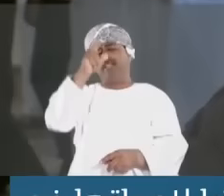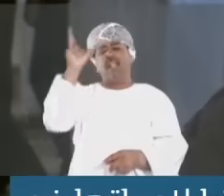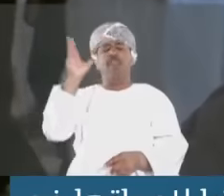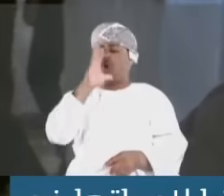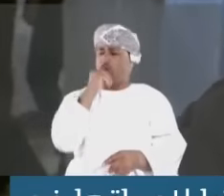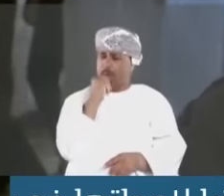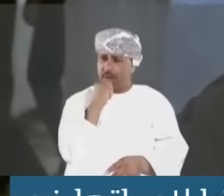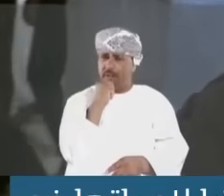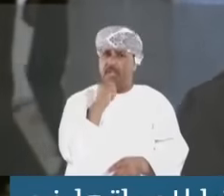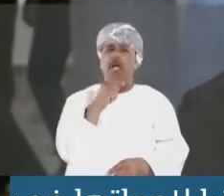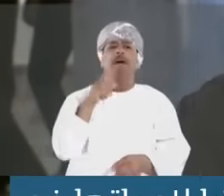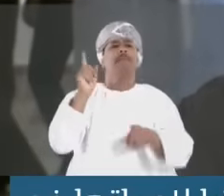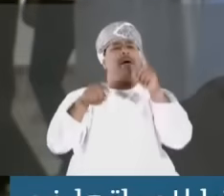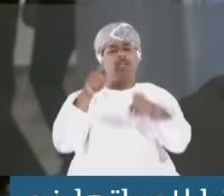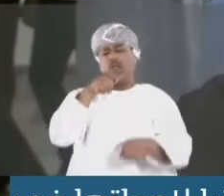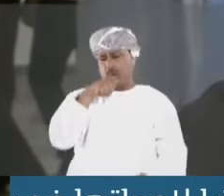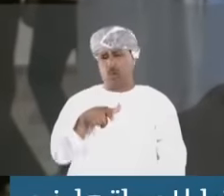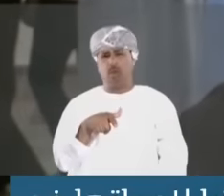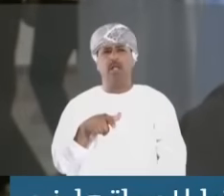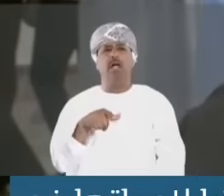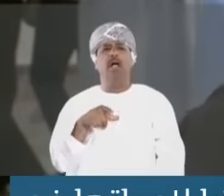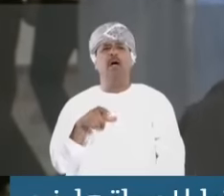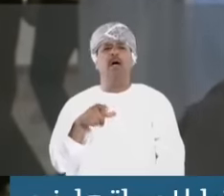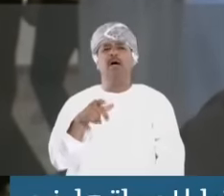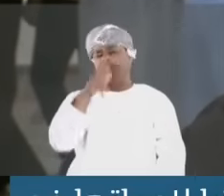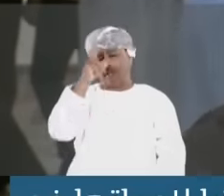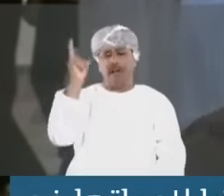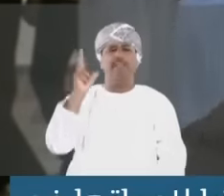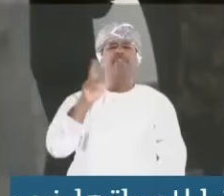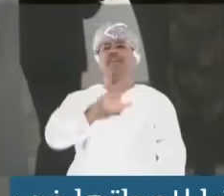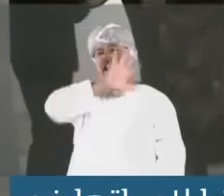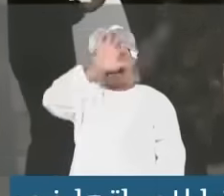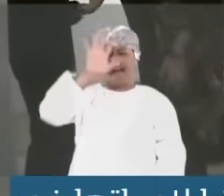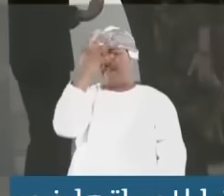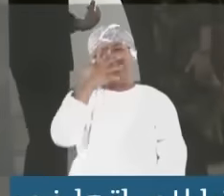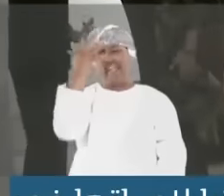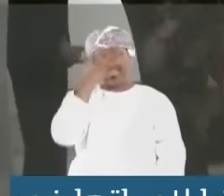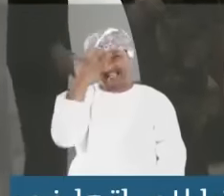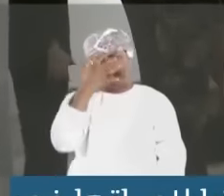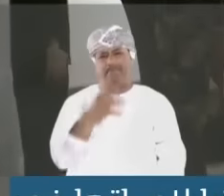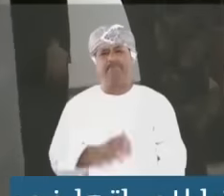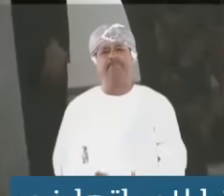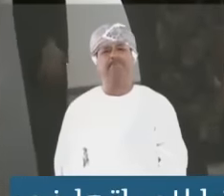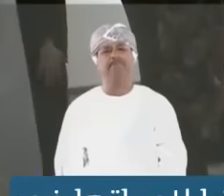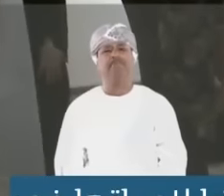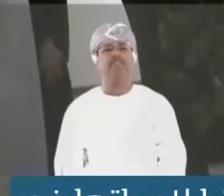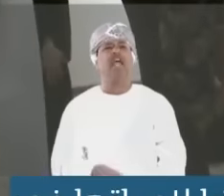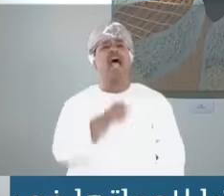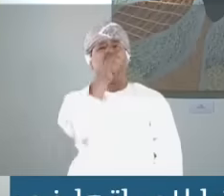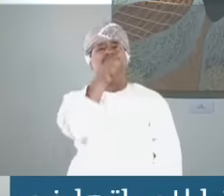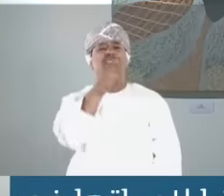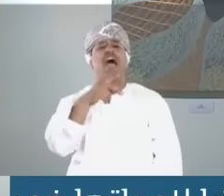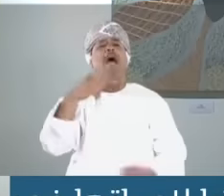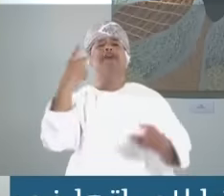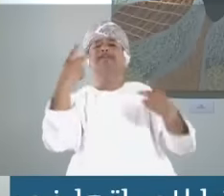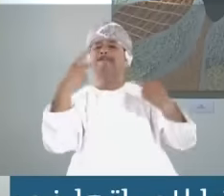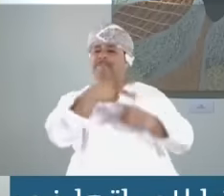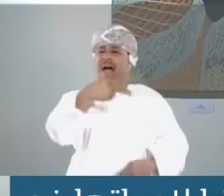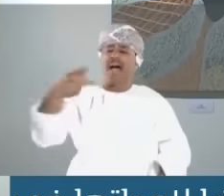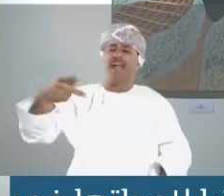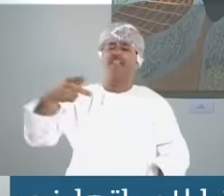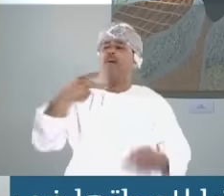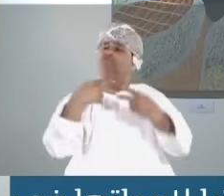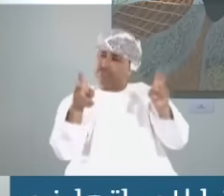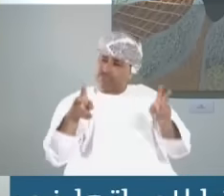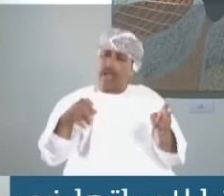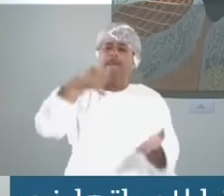وبعضهم تتكلم عن تراث الأفريقية كمان. هذا المعرض افتتح في المركز